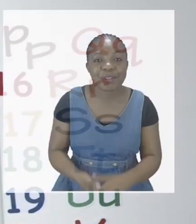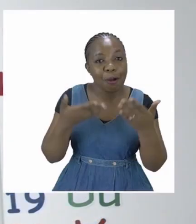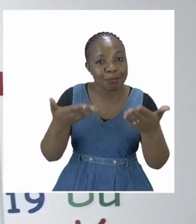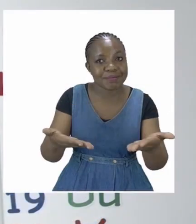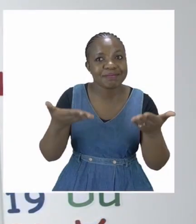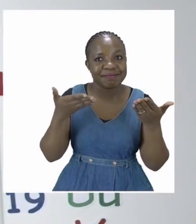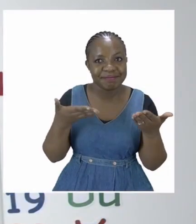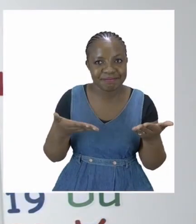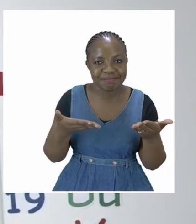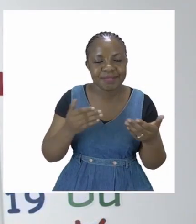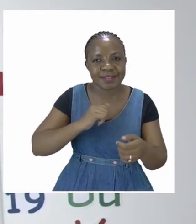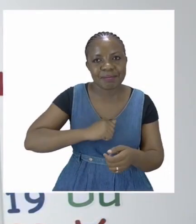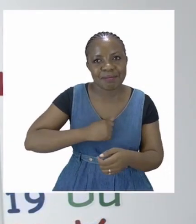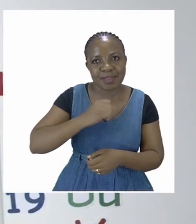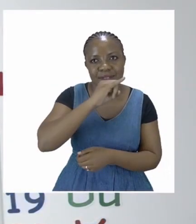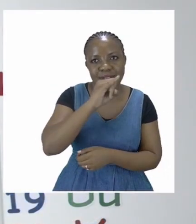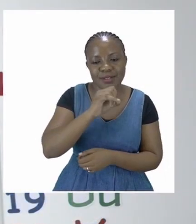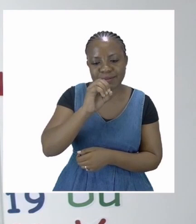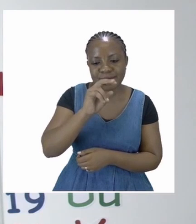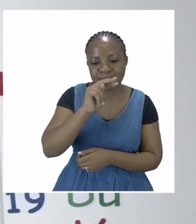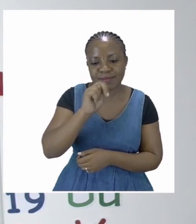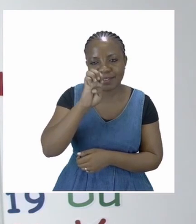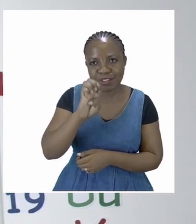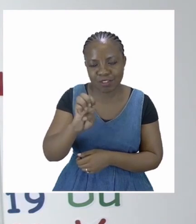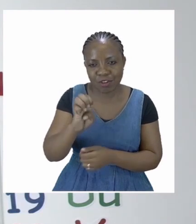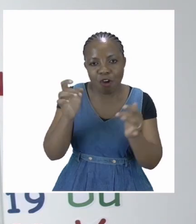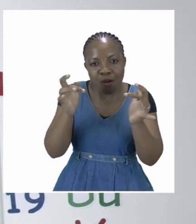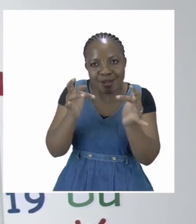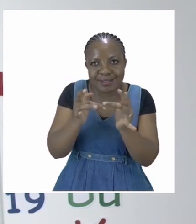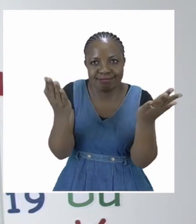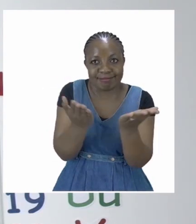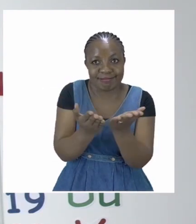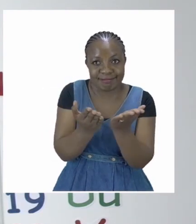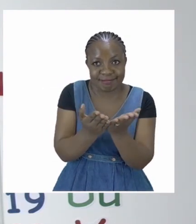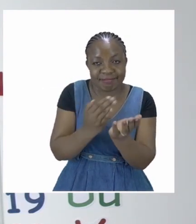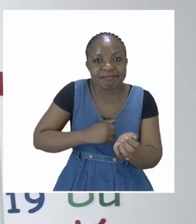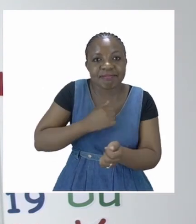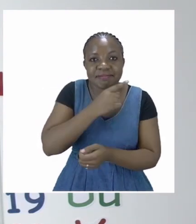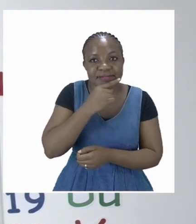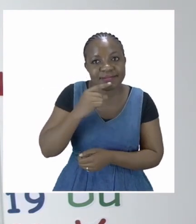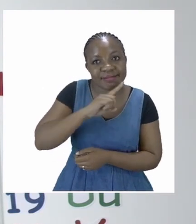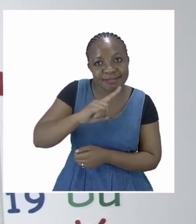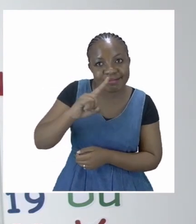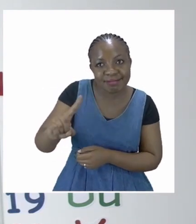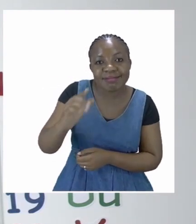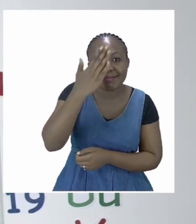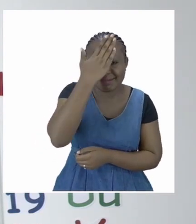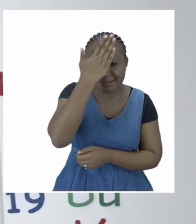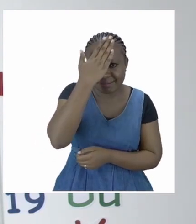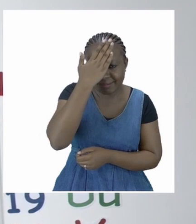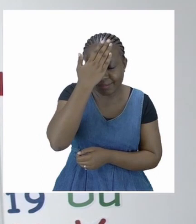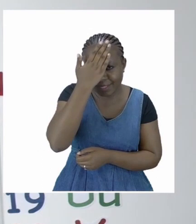Welcome to My Zone Online School. My name is Teacher Mutsa. Get your education